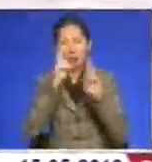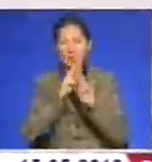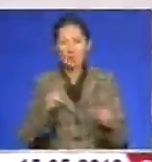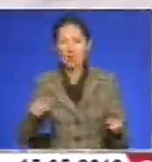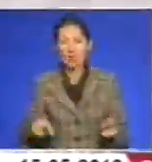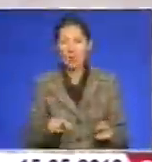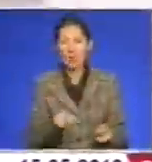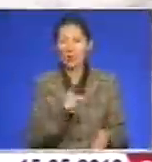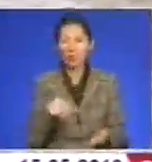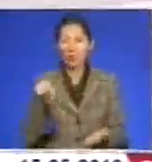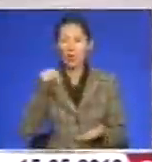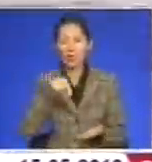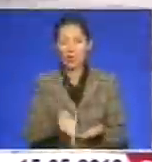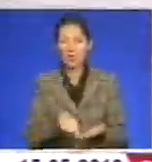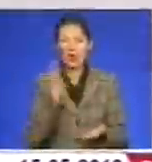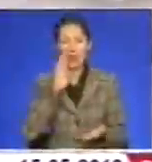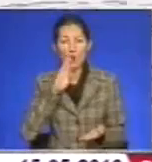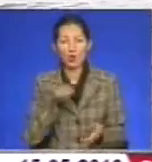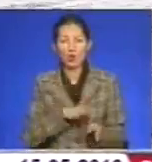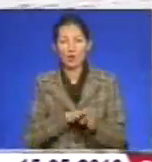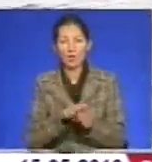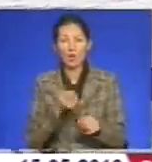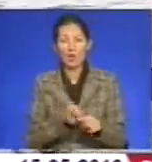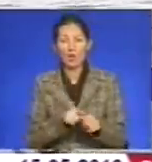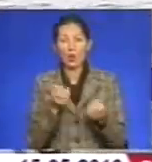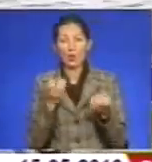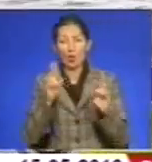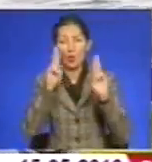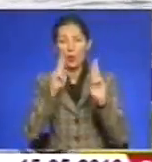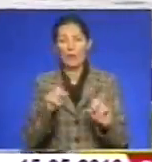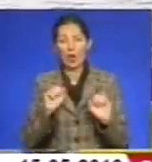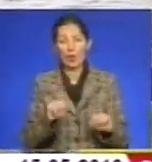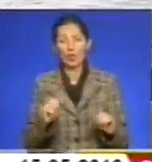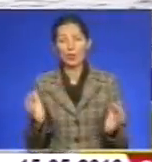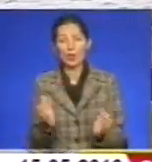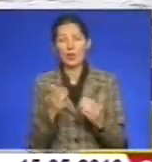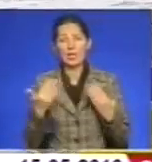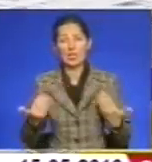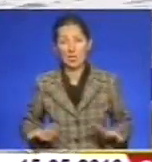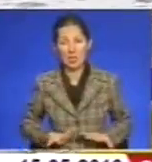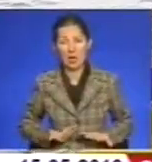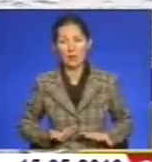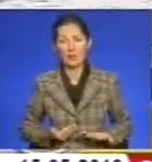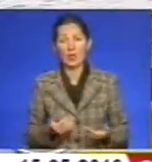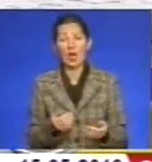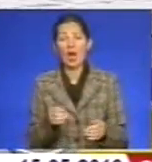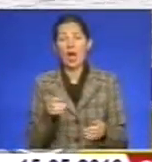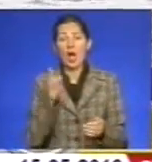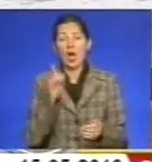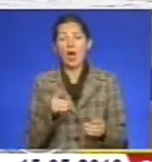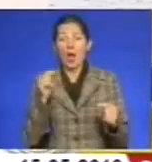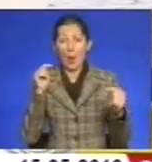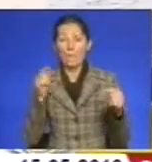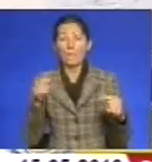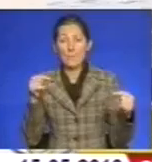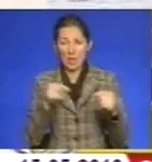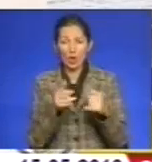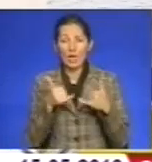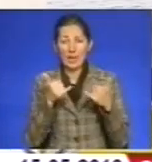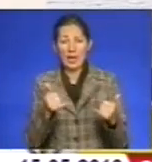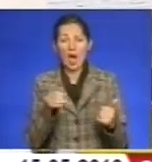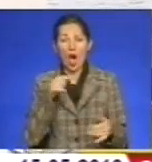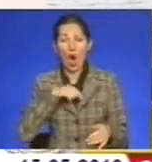воду. Дотримання цього простого правила може зберегти життя. Оптимальна для організму температура води – плюс 17, плюс